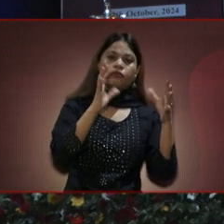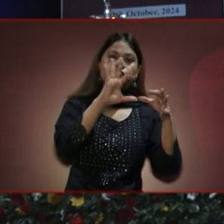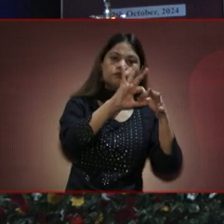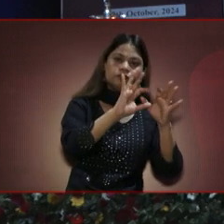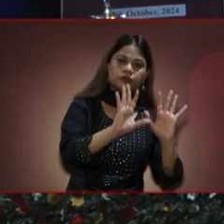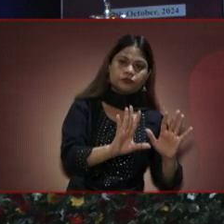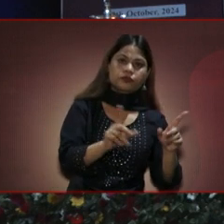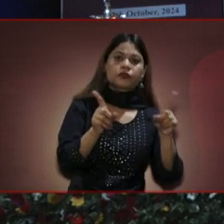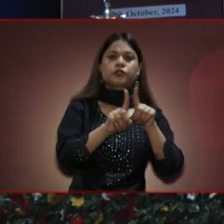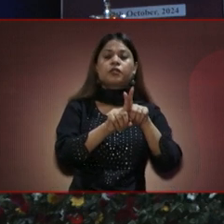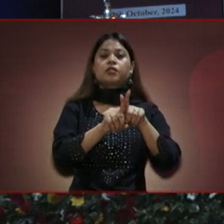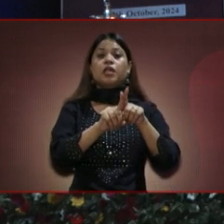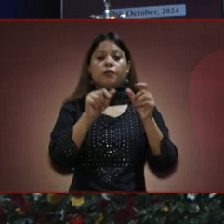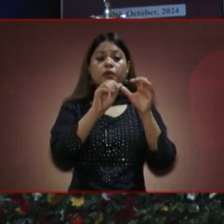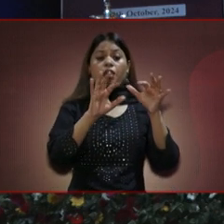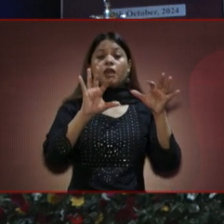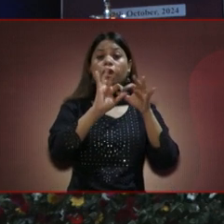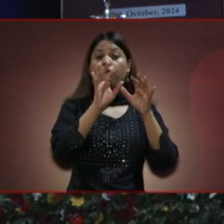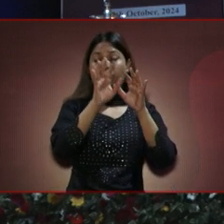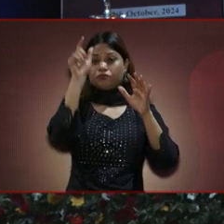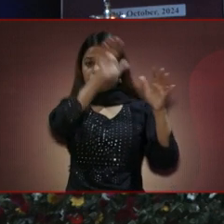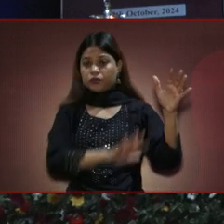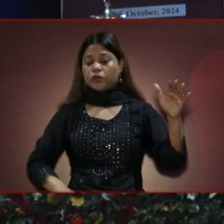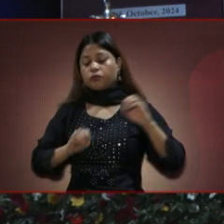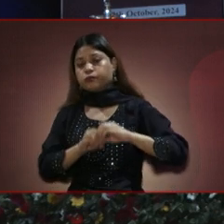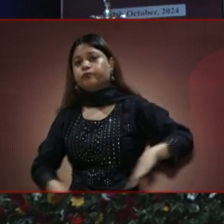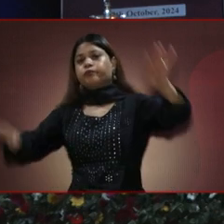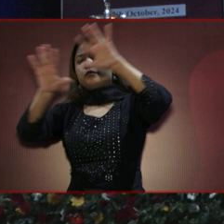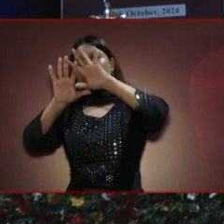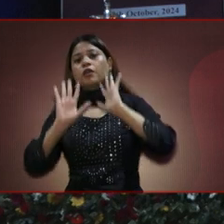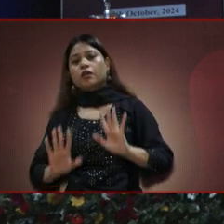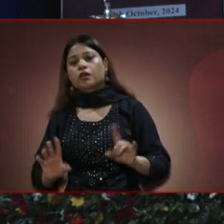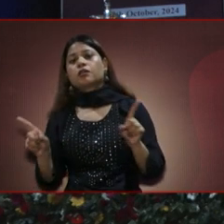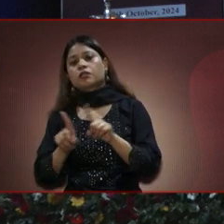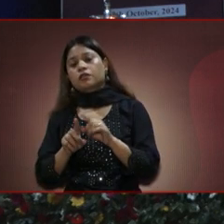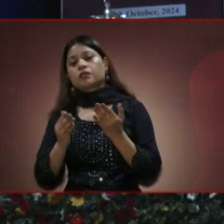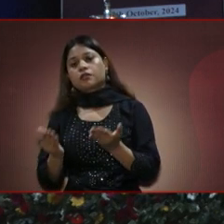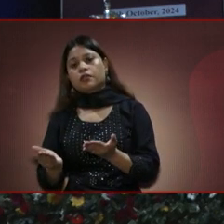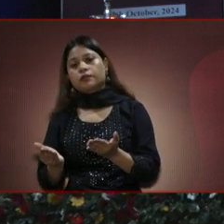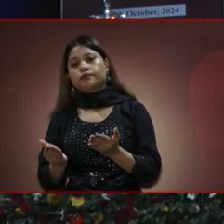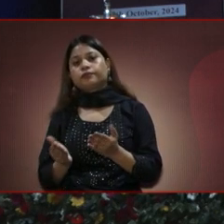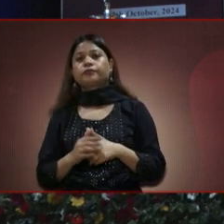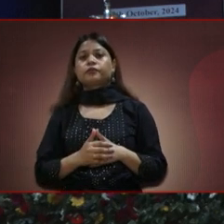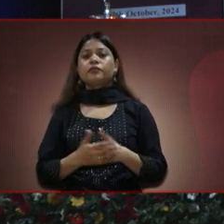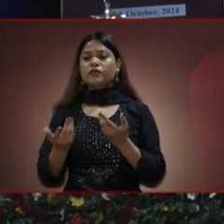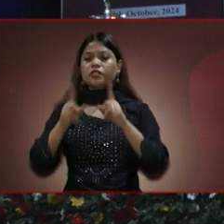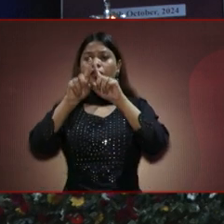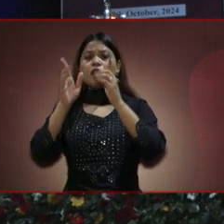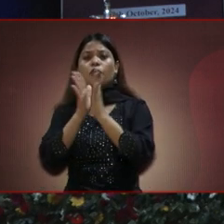नीचे देश भर की जो डिस्ट्रीब्यूशन में लगे हैं NCERT की किताब और या जो बुक स्टोर वाले हैं,